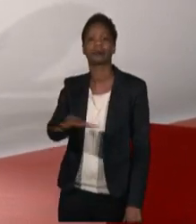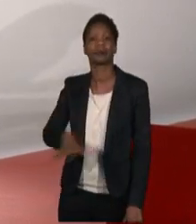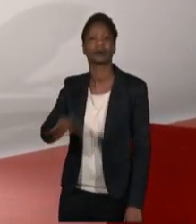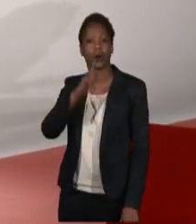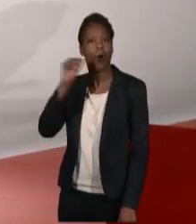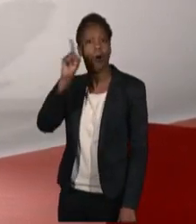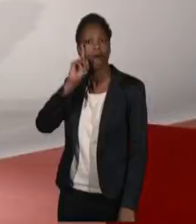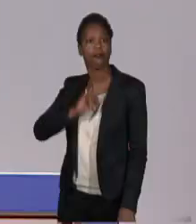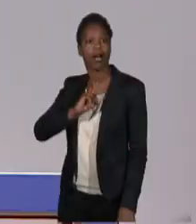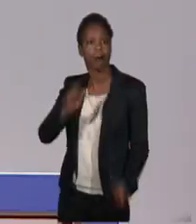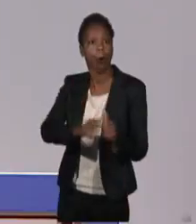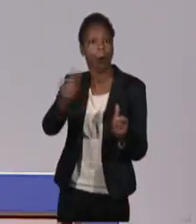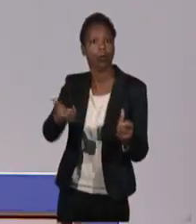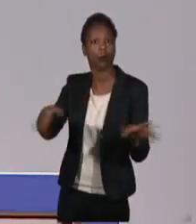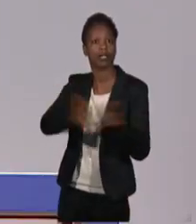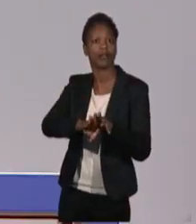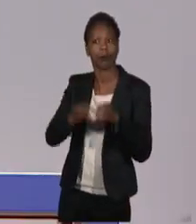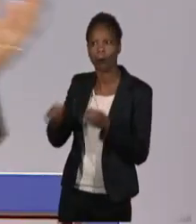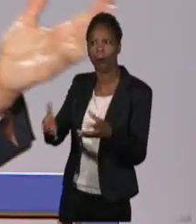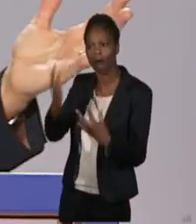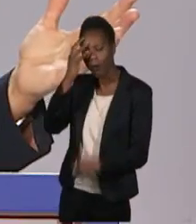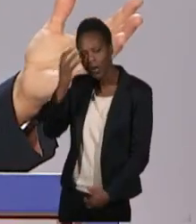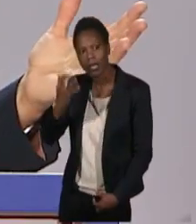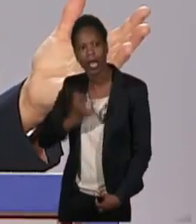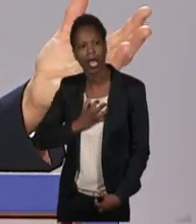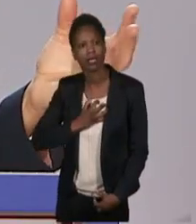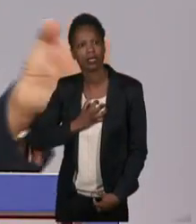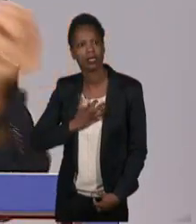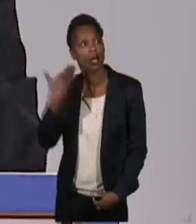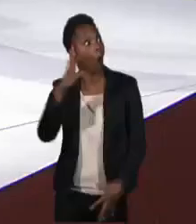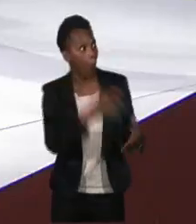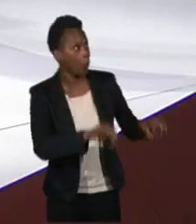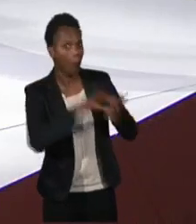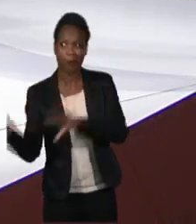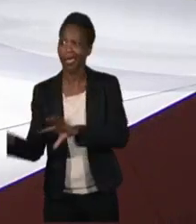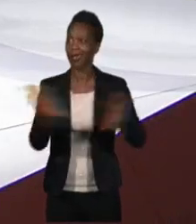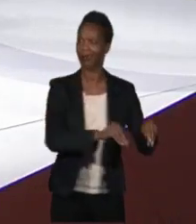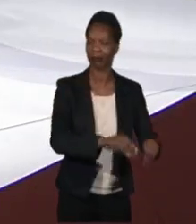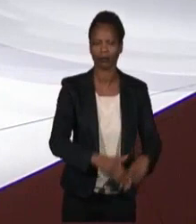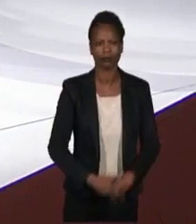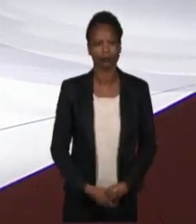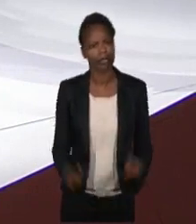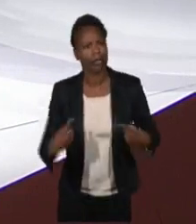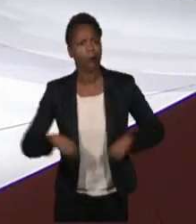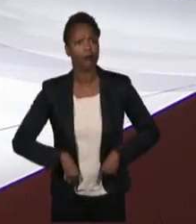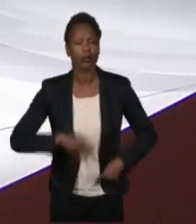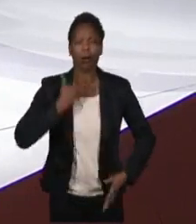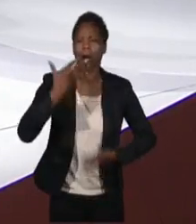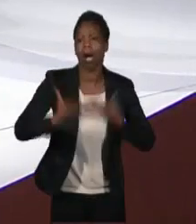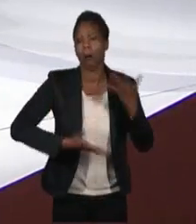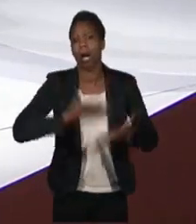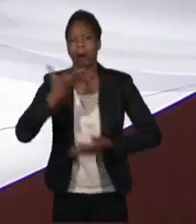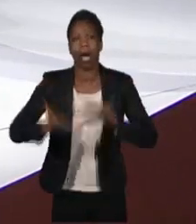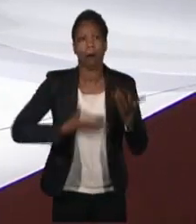ces femmes dont les usines ferment et continuent de délocaliser. Le gouvernement a beaucoup parlé,